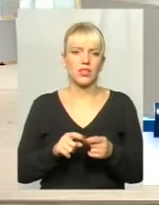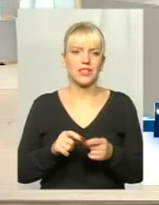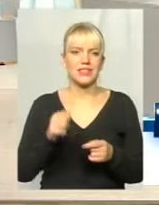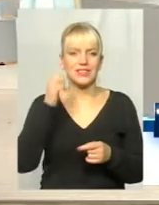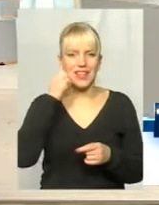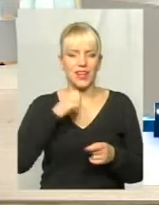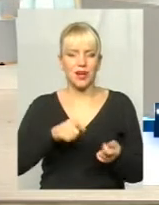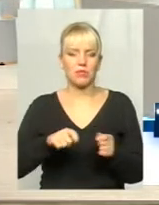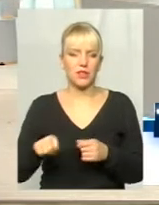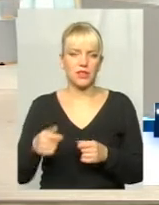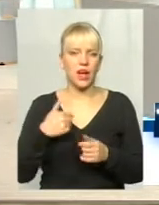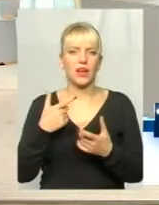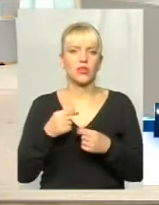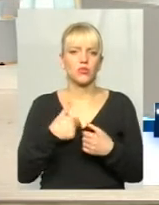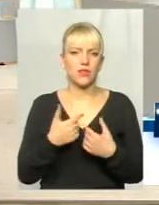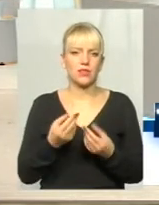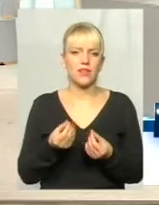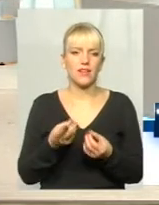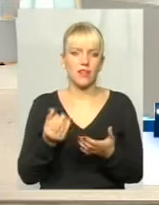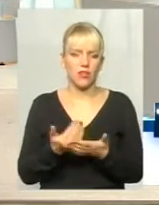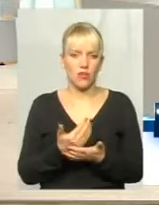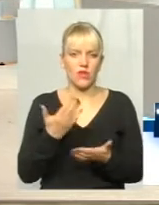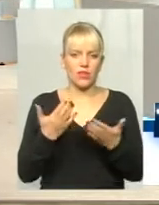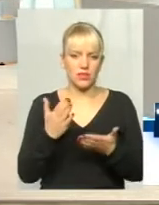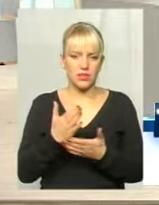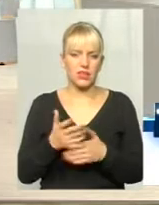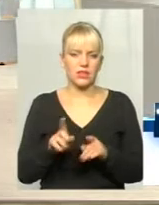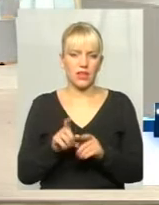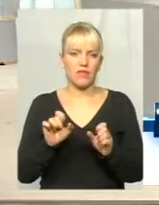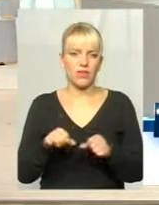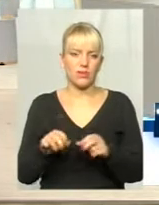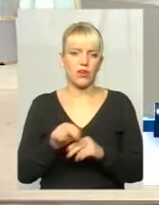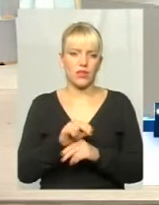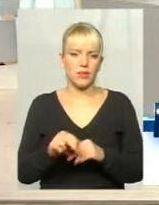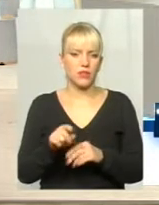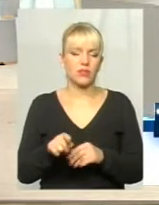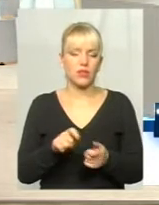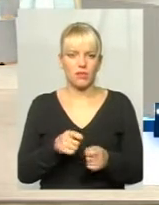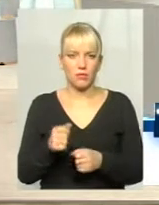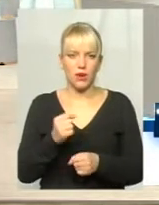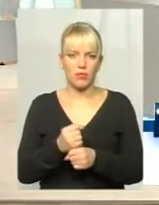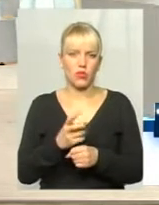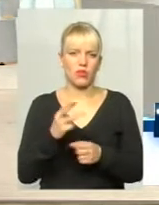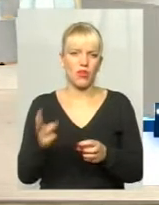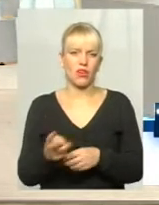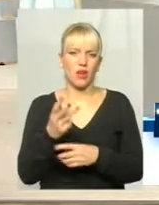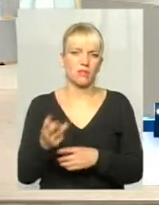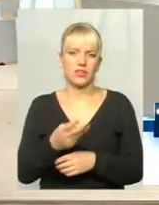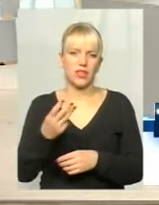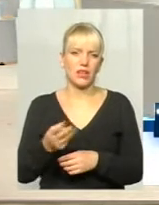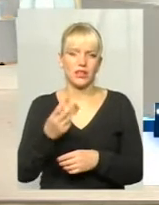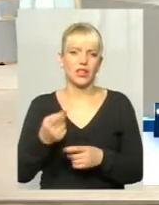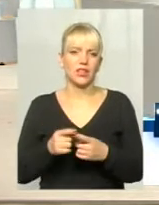новую? Есть ли такие возможности отремонтировать вот такую плиту? Она работает, ну, коптят вот, и